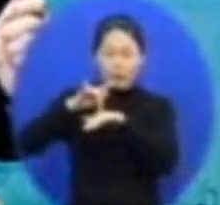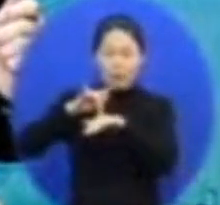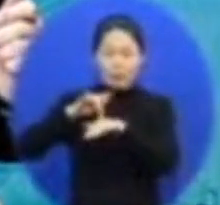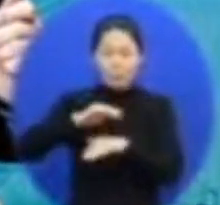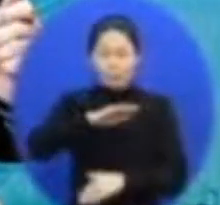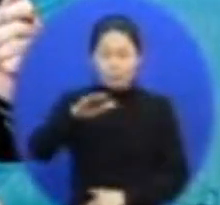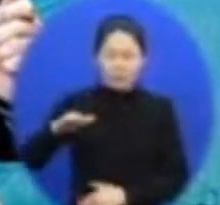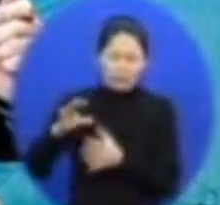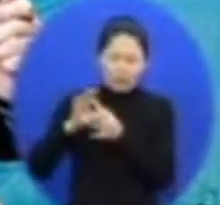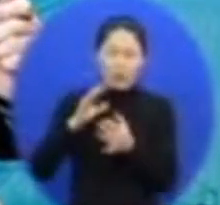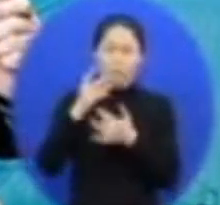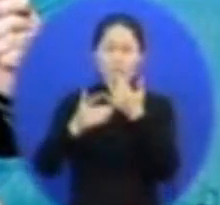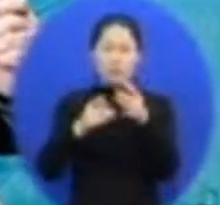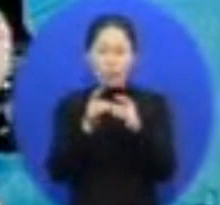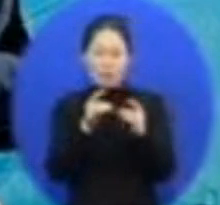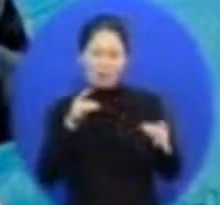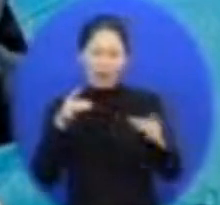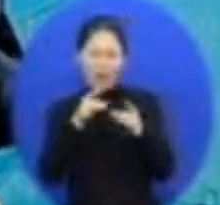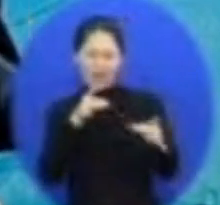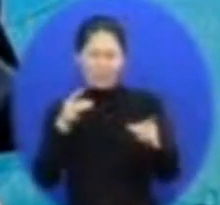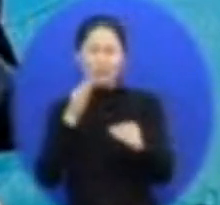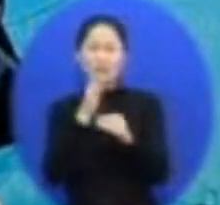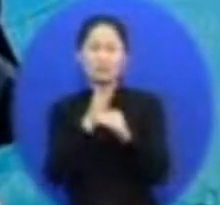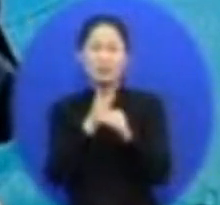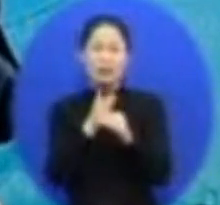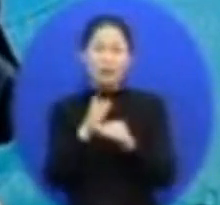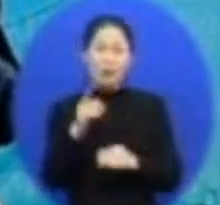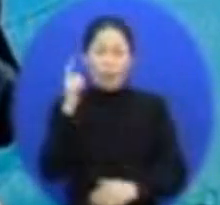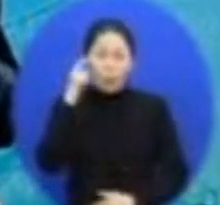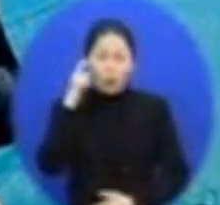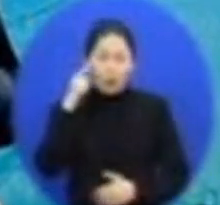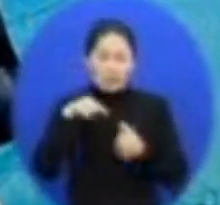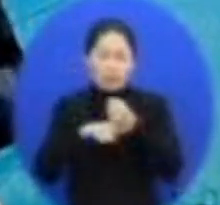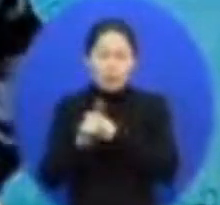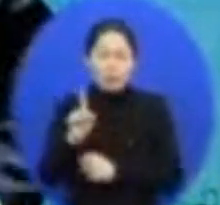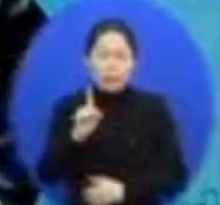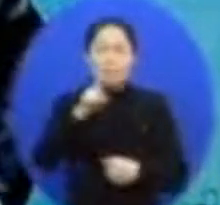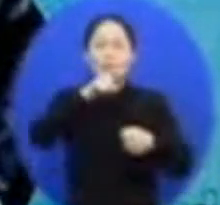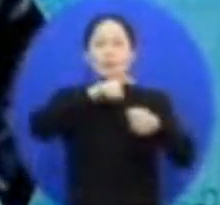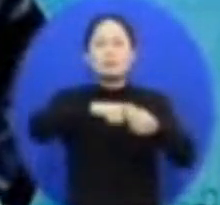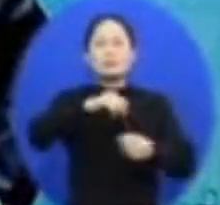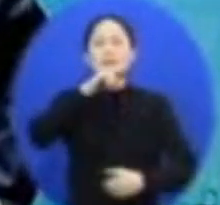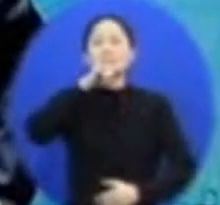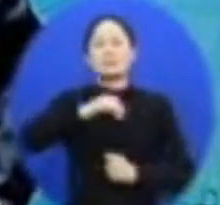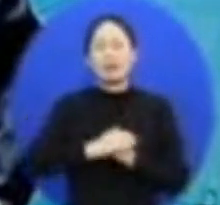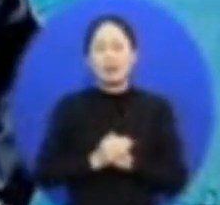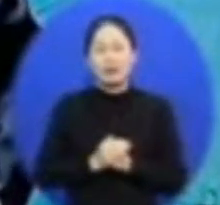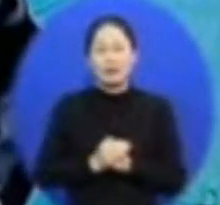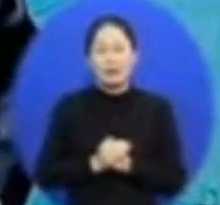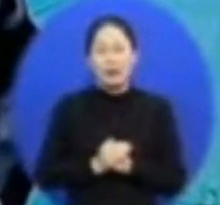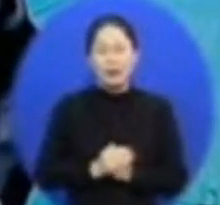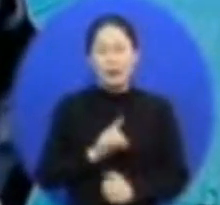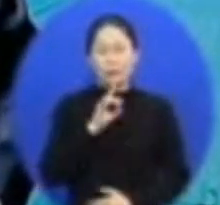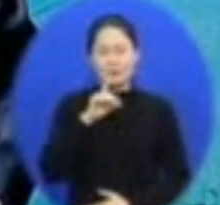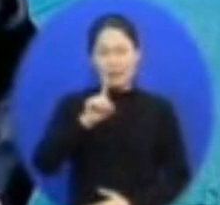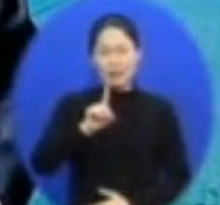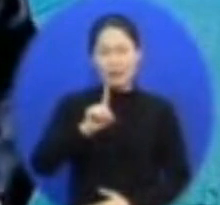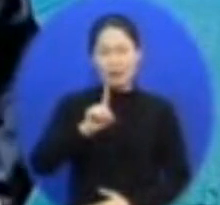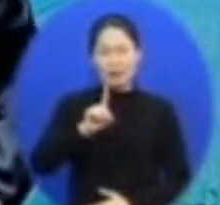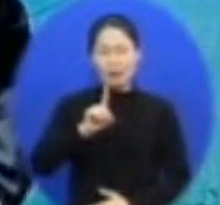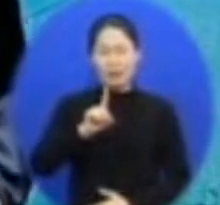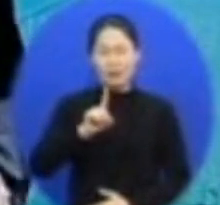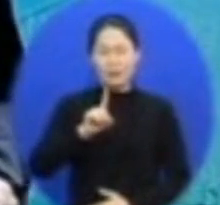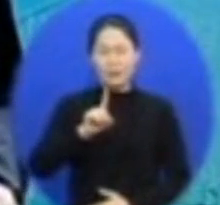불화살을 쏩니다 마귀가 왜 우리에게 불화살을 쏘는 야 목적이 있어요 것은 단 하나